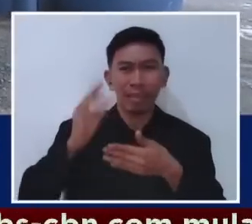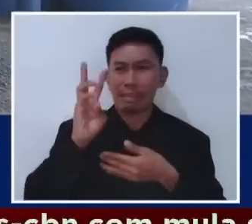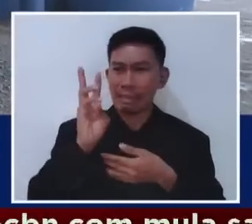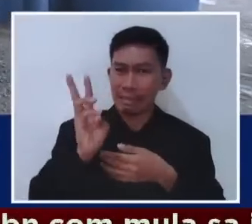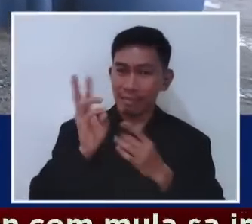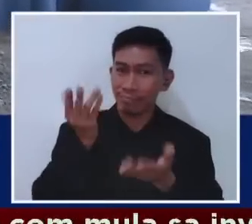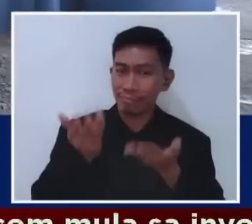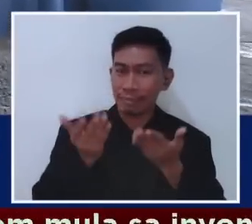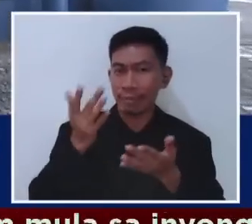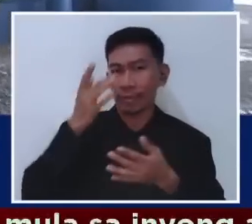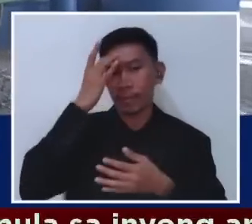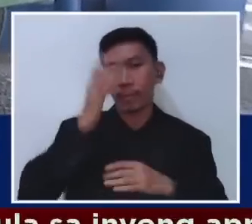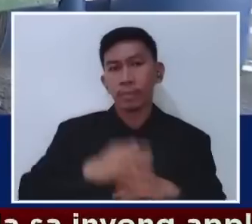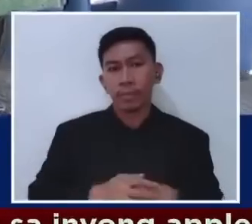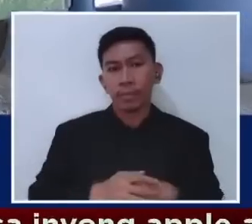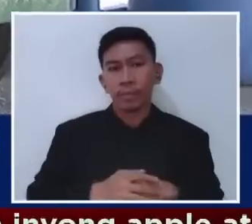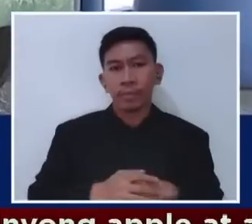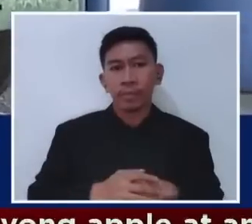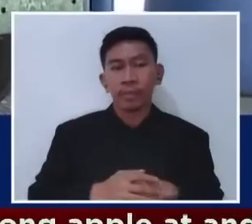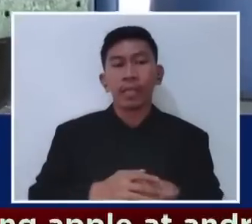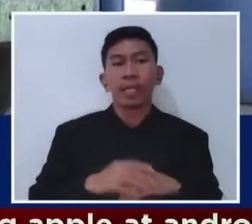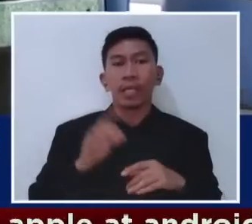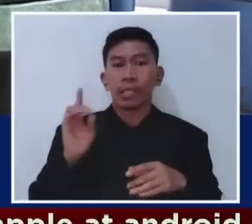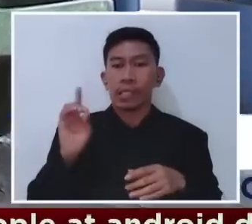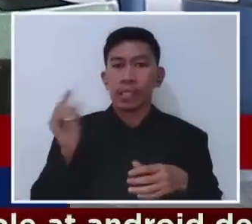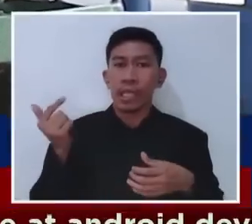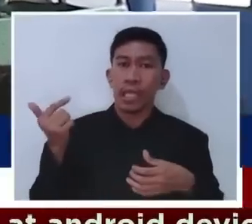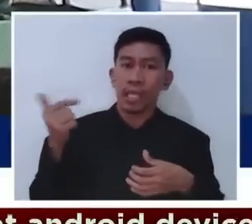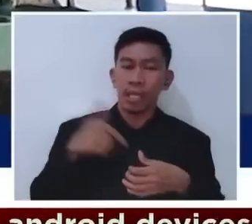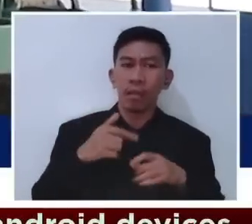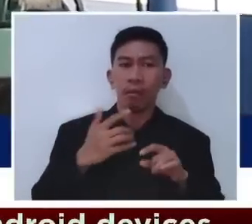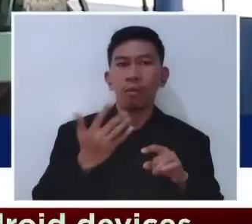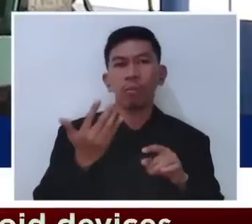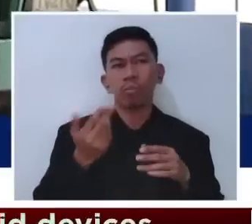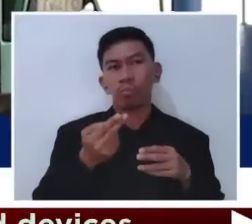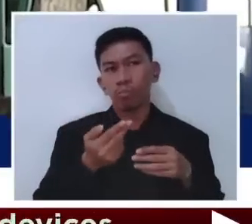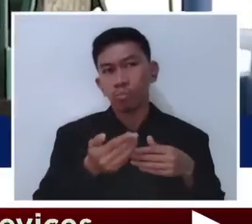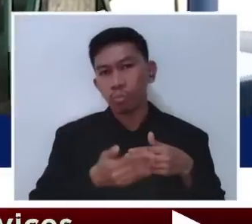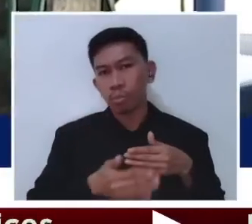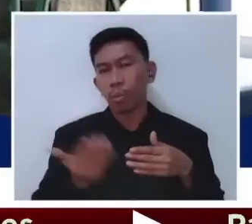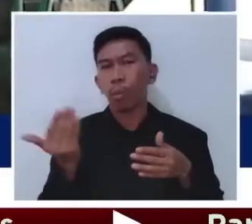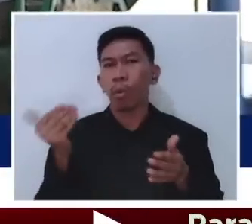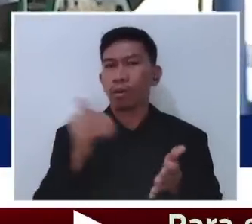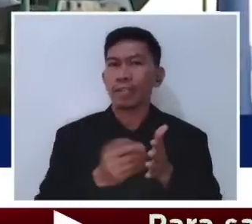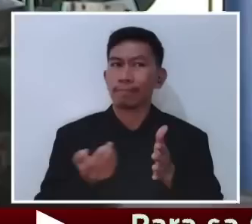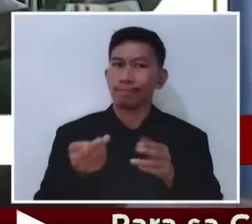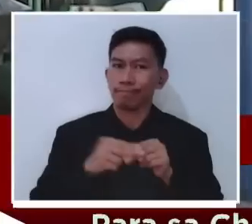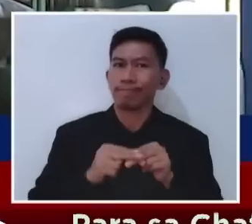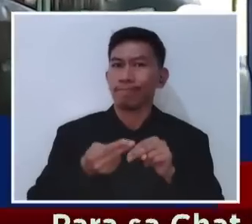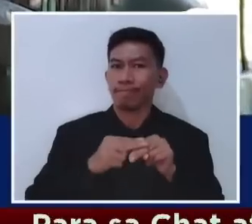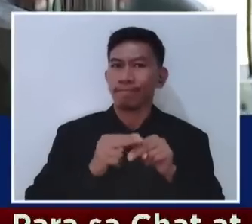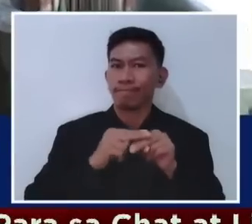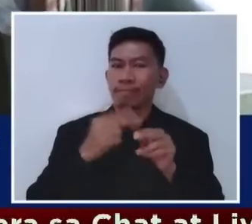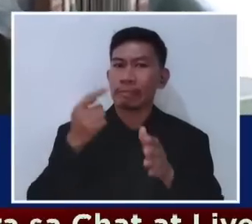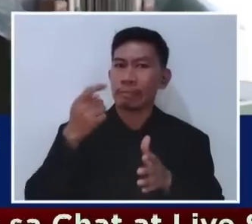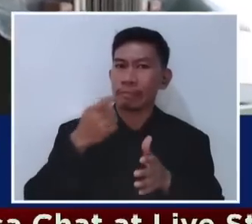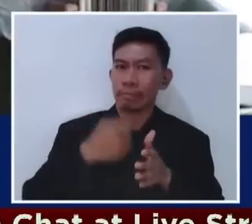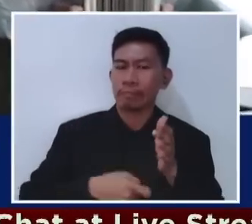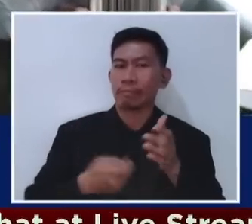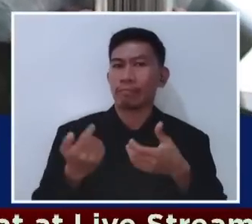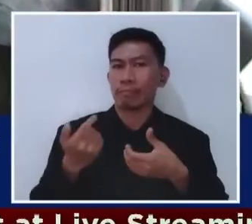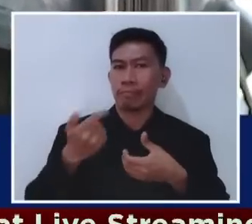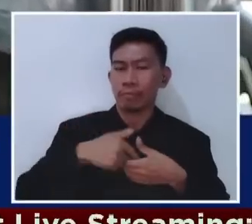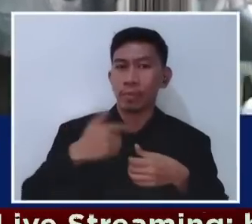diesel ang ikinakarga, may nagbabadya na namang pagtaas sa presyo ng petrolyo, lalo na ang diesel sa susunod na linggo.